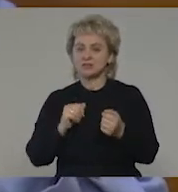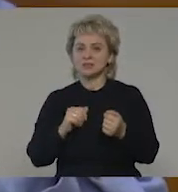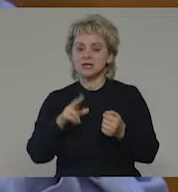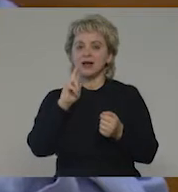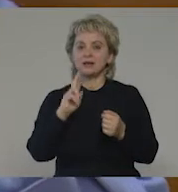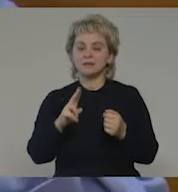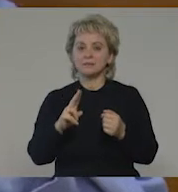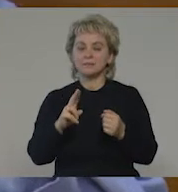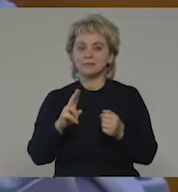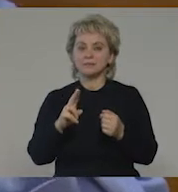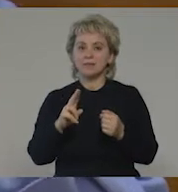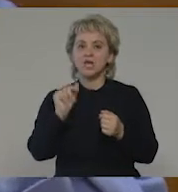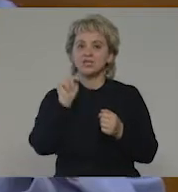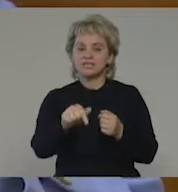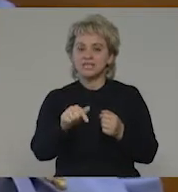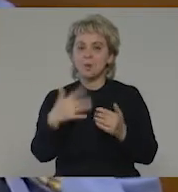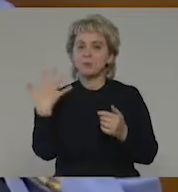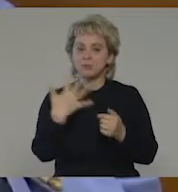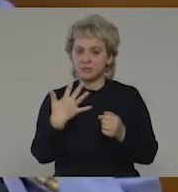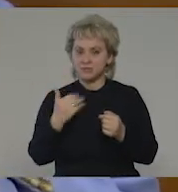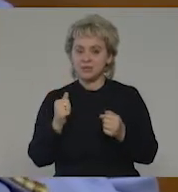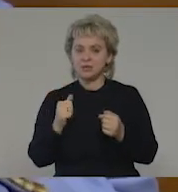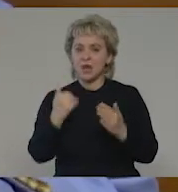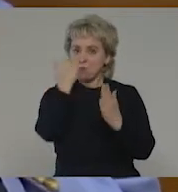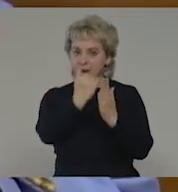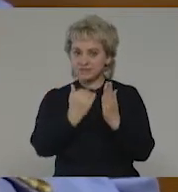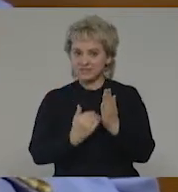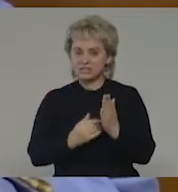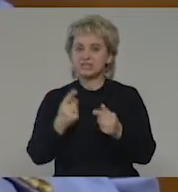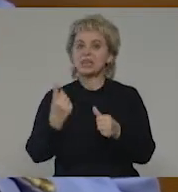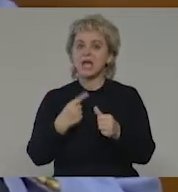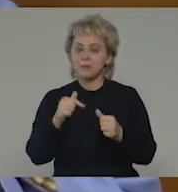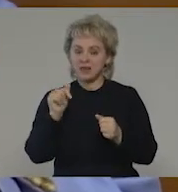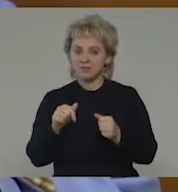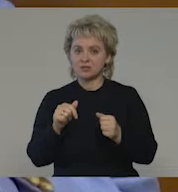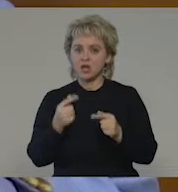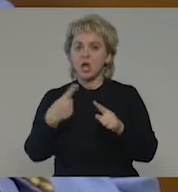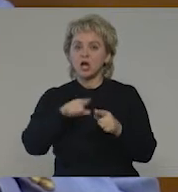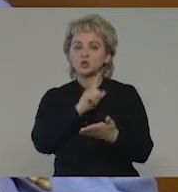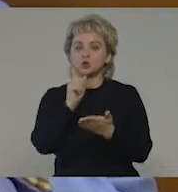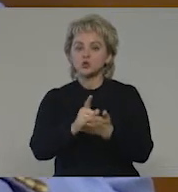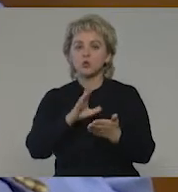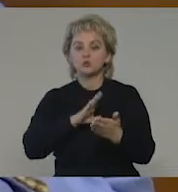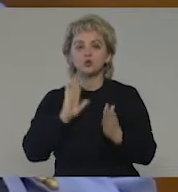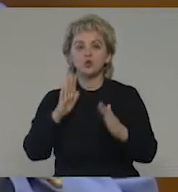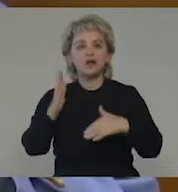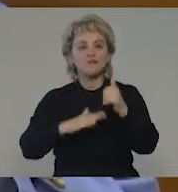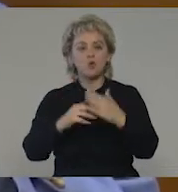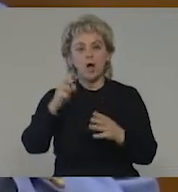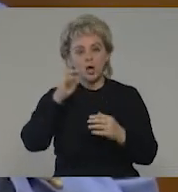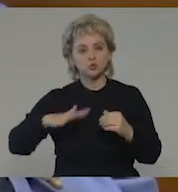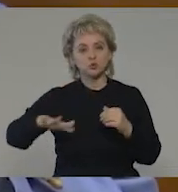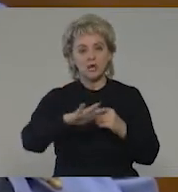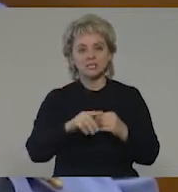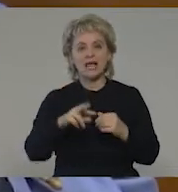к тем 5 позициям, наименованиям, которые должны быть только в руках государства.